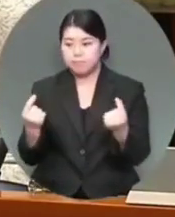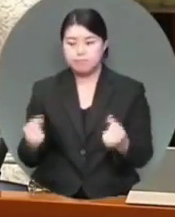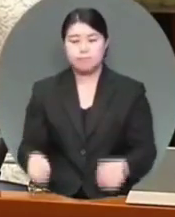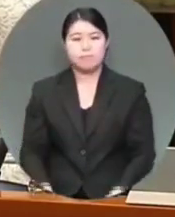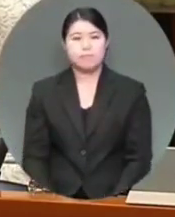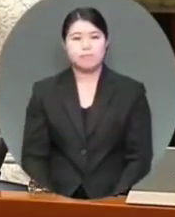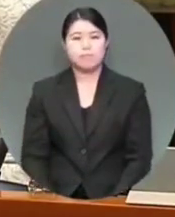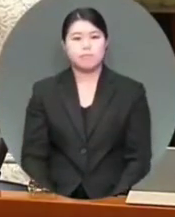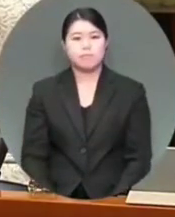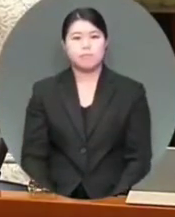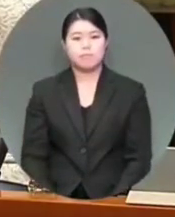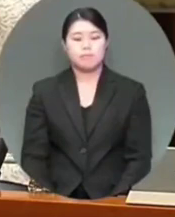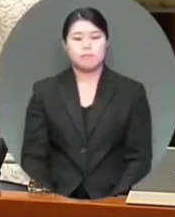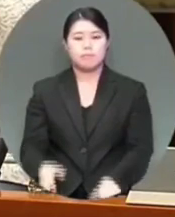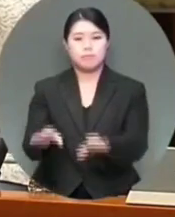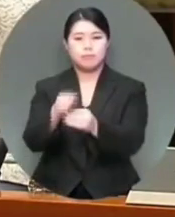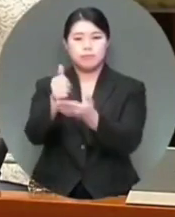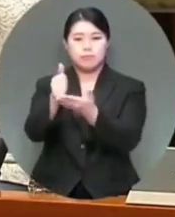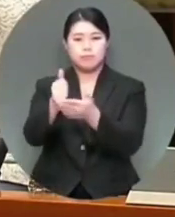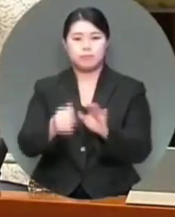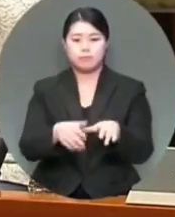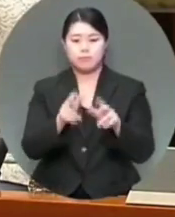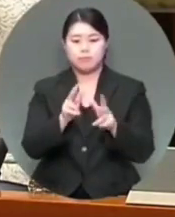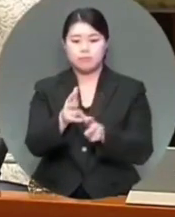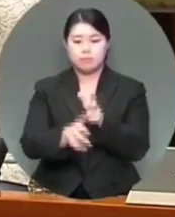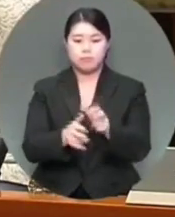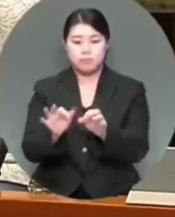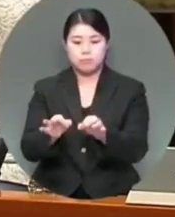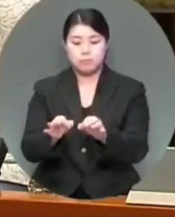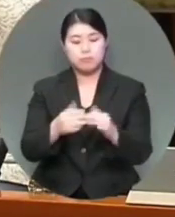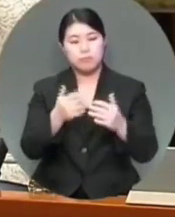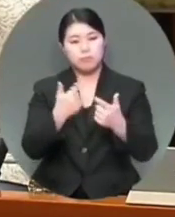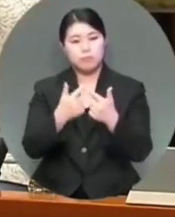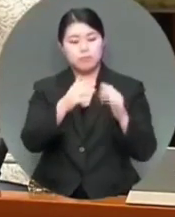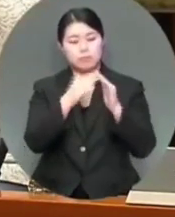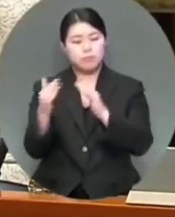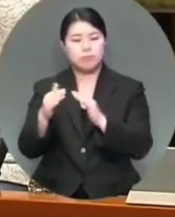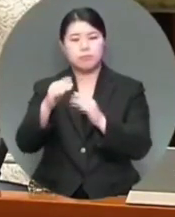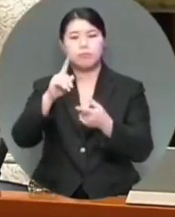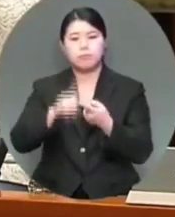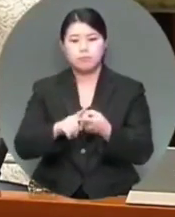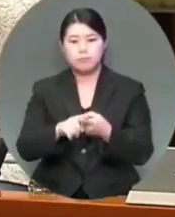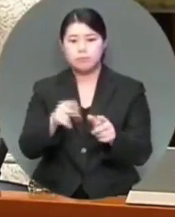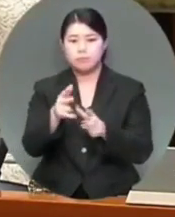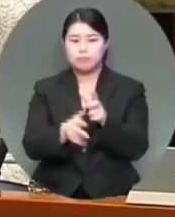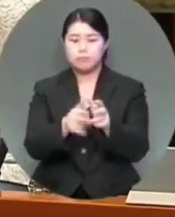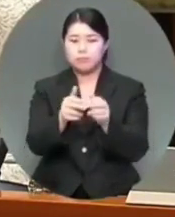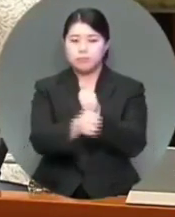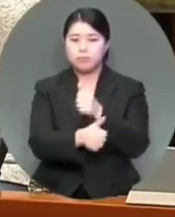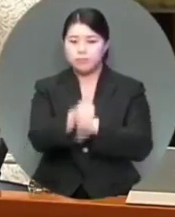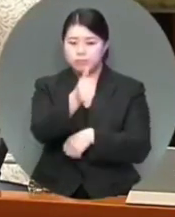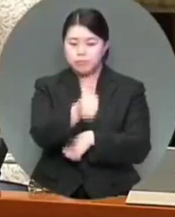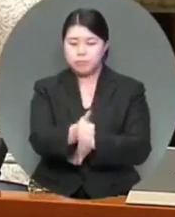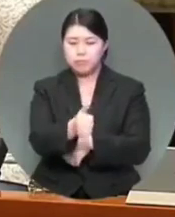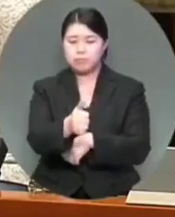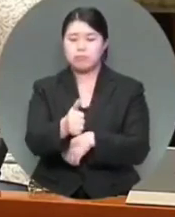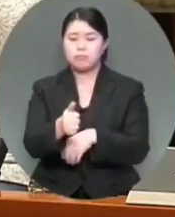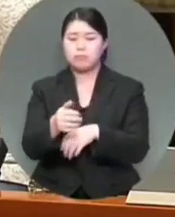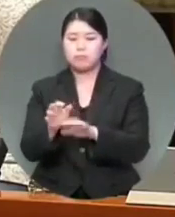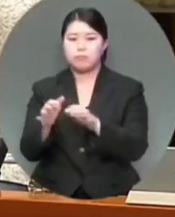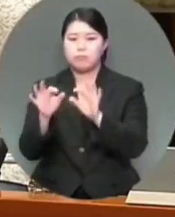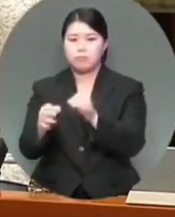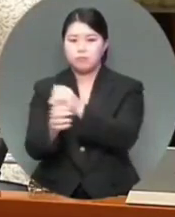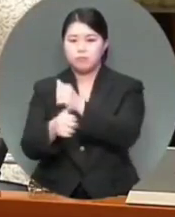그러면 총리님도 산업은행 부산 이전에 대해서 산업은행장이나 금융위원장에만 맡기는 것이